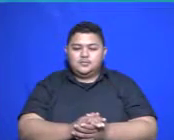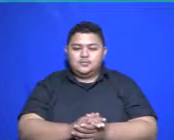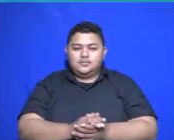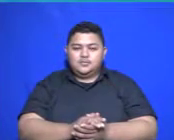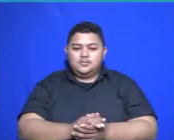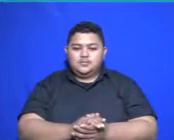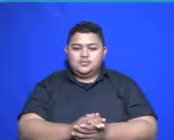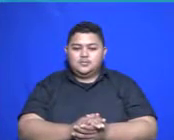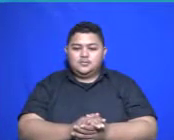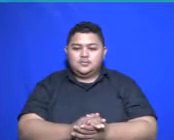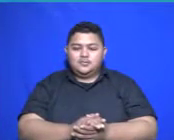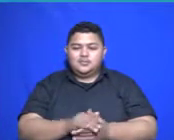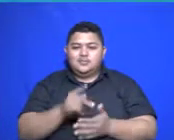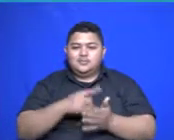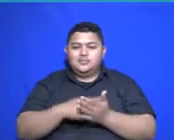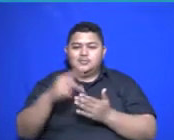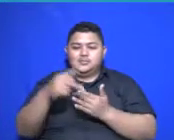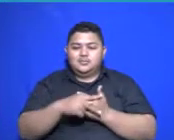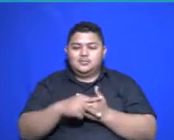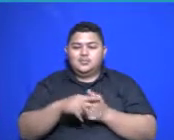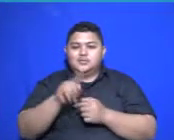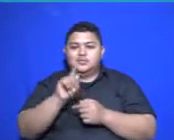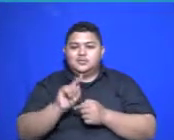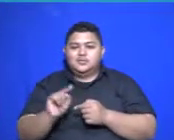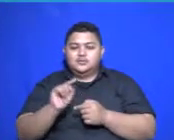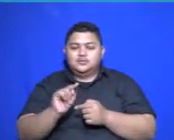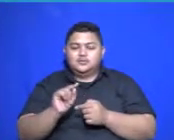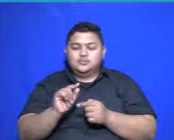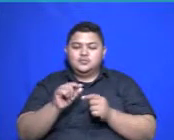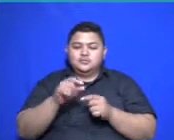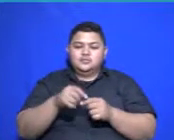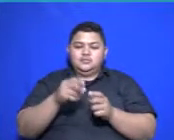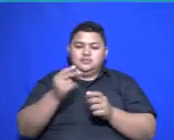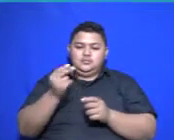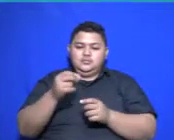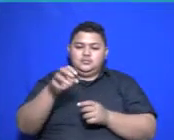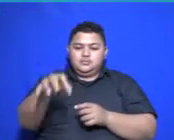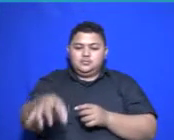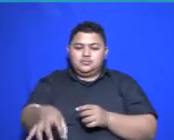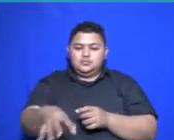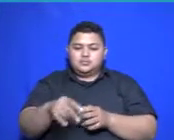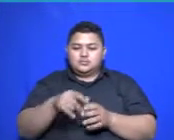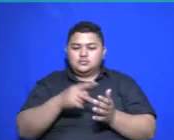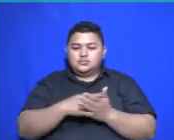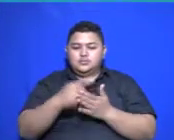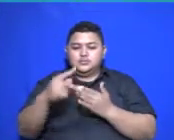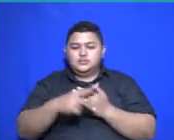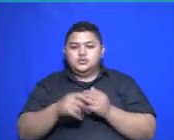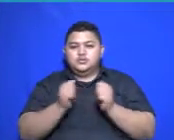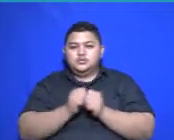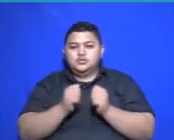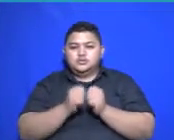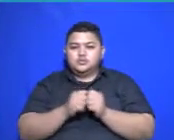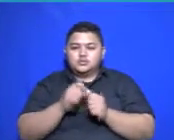misalnya program infrastruktur, dana desa, itu program-program komitmen